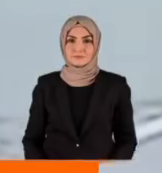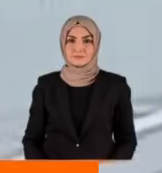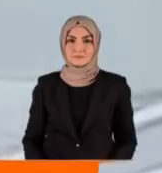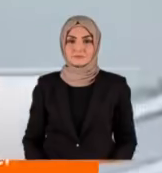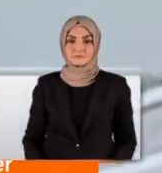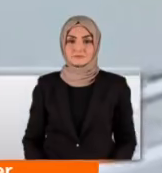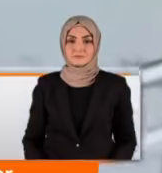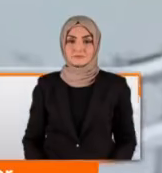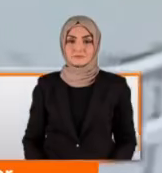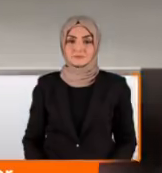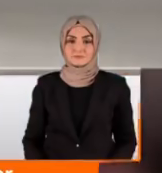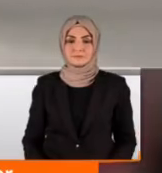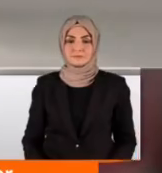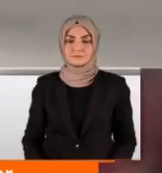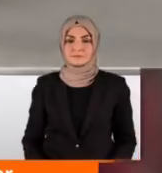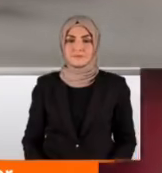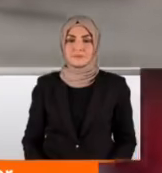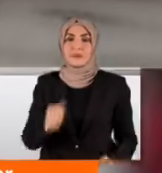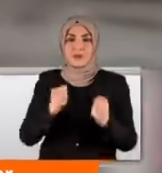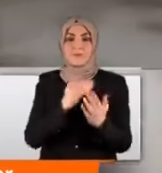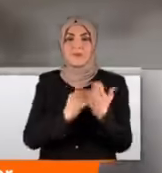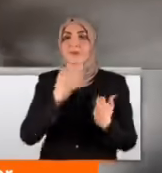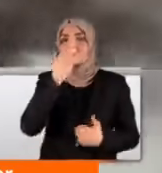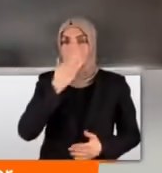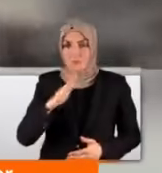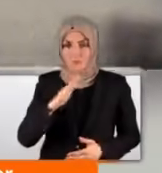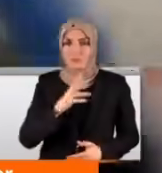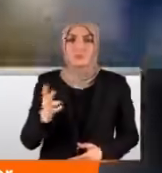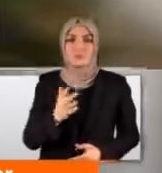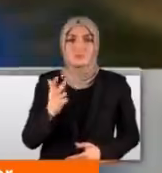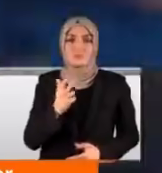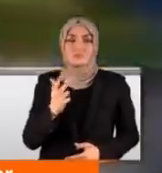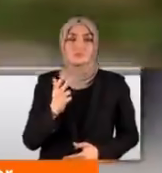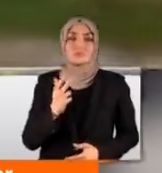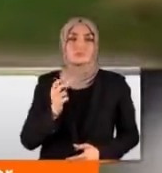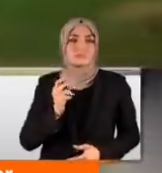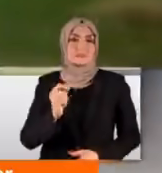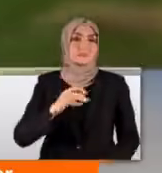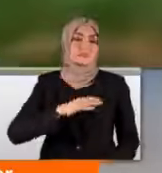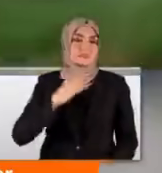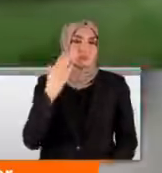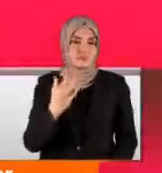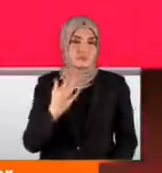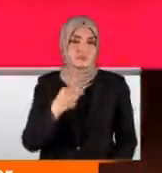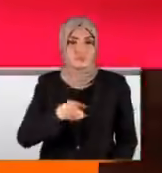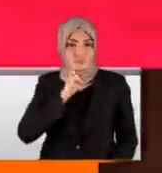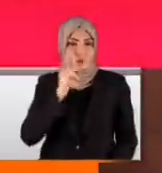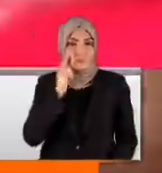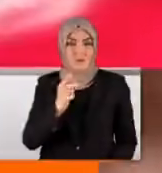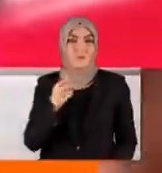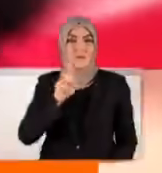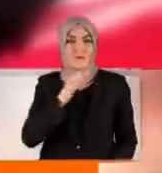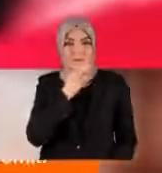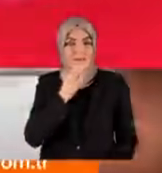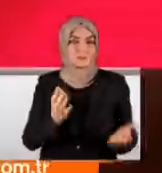ol bu hem ehliyetsiz hem de aşırı süratli ydi tüm bunların sonunda ölümden döndü